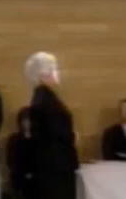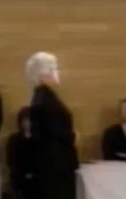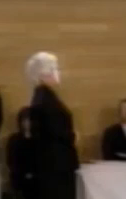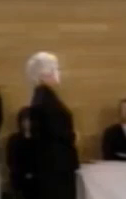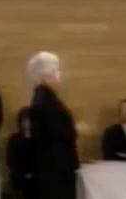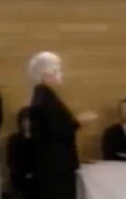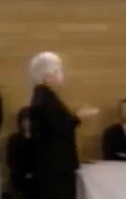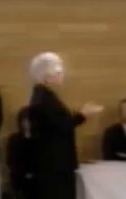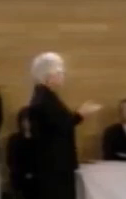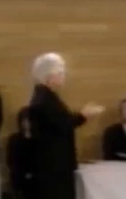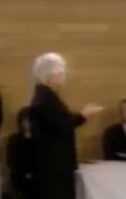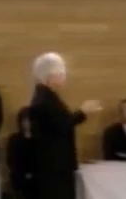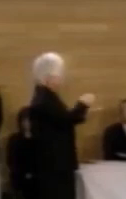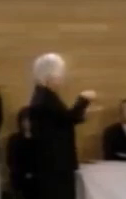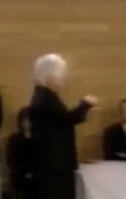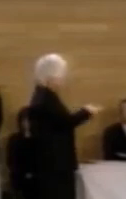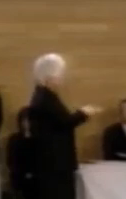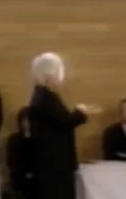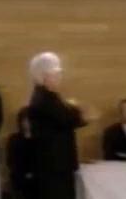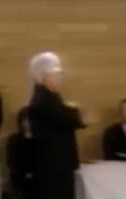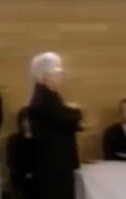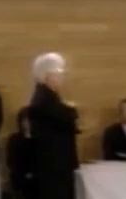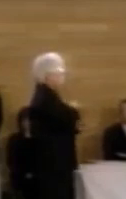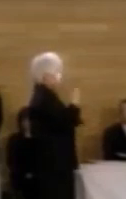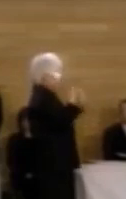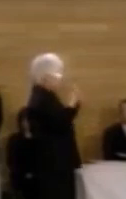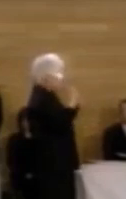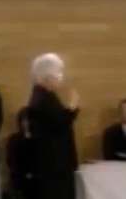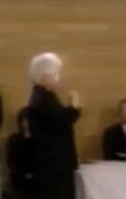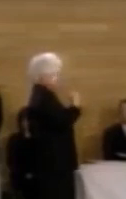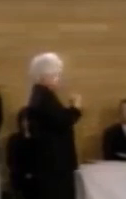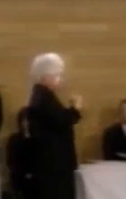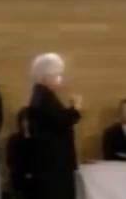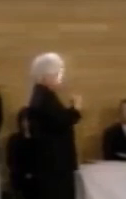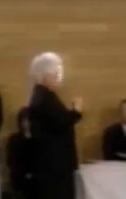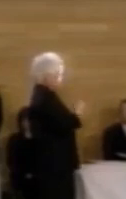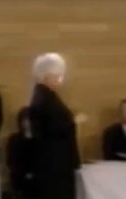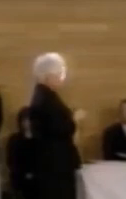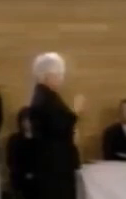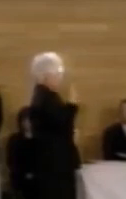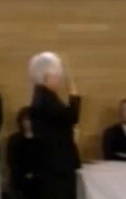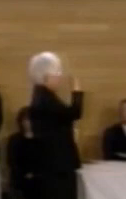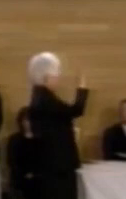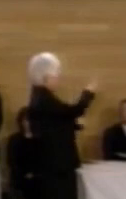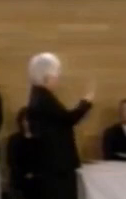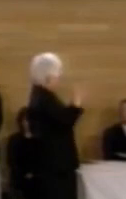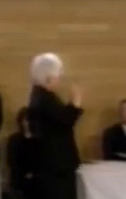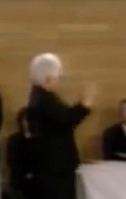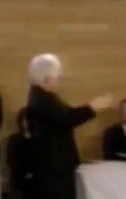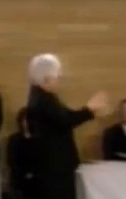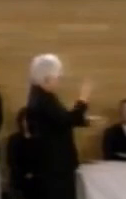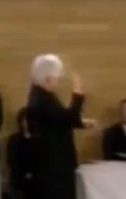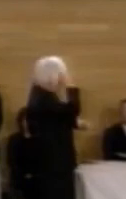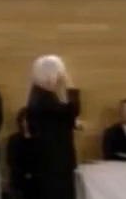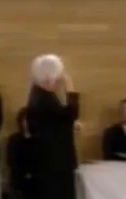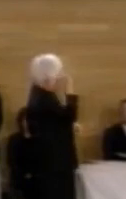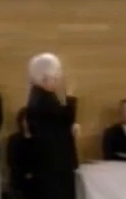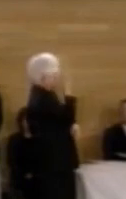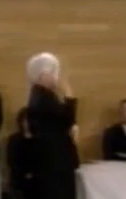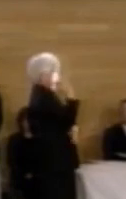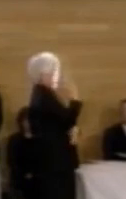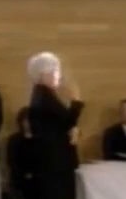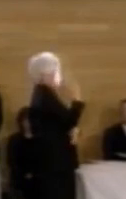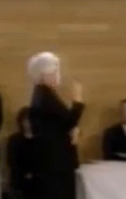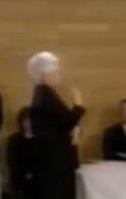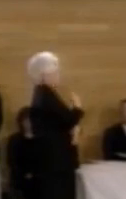震災の悲しみや苦しみは生涯忘れることはなく、私たちは